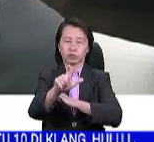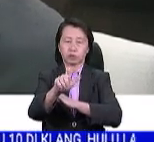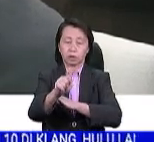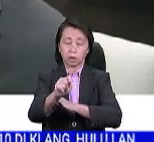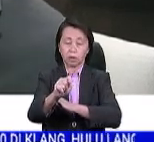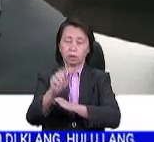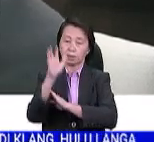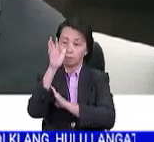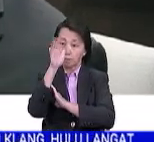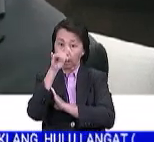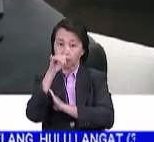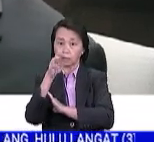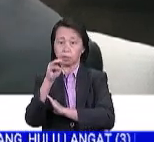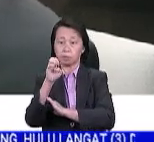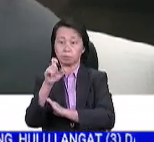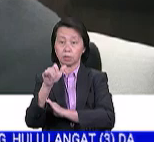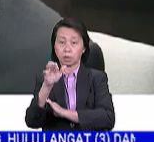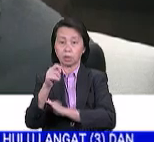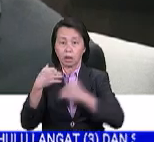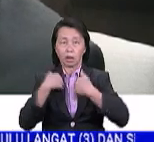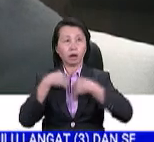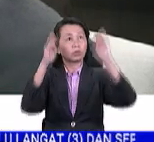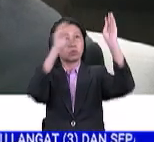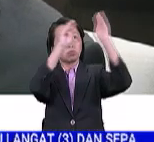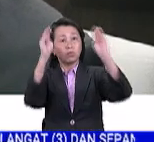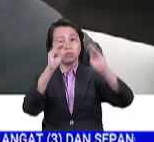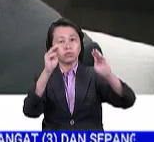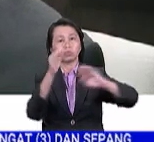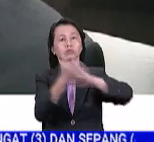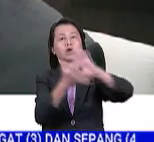dan ditambah dengan adanya luruan monsun ya pada ketika itu,